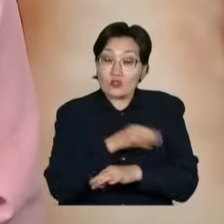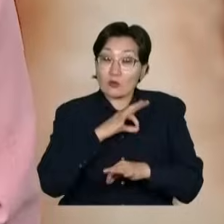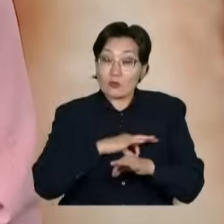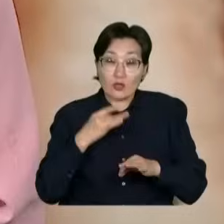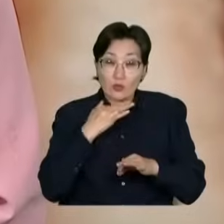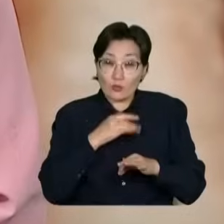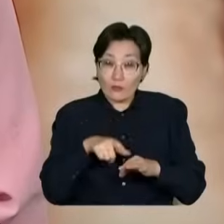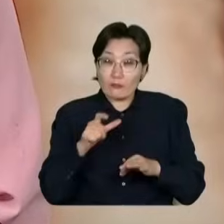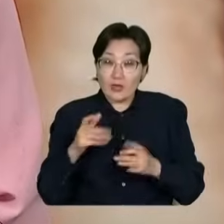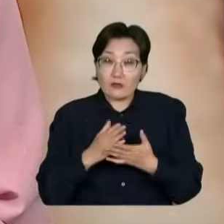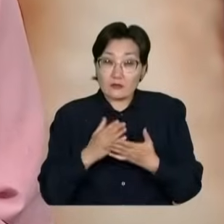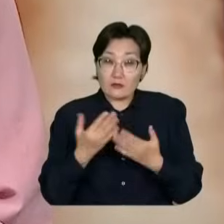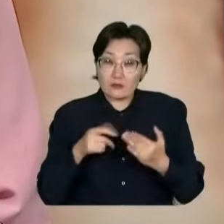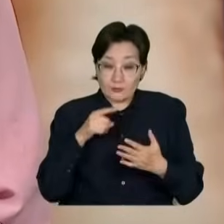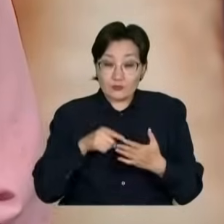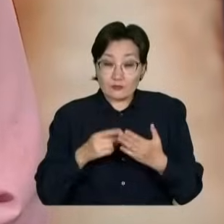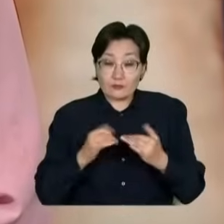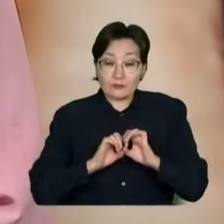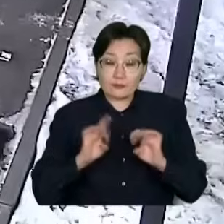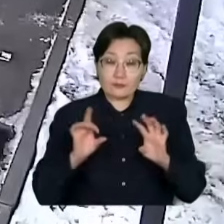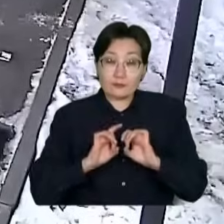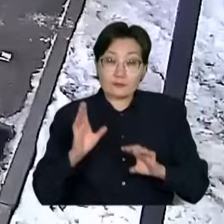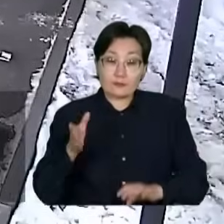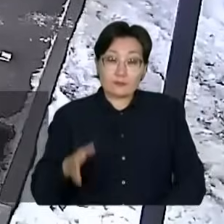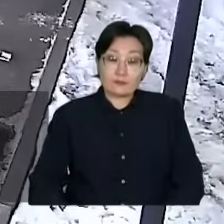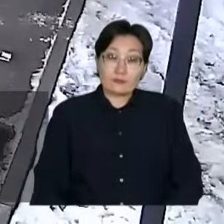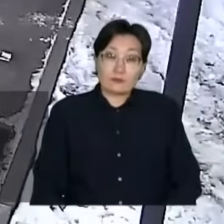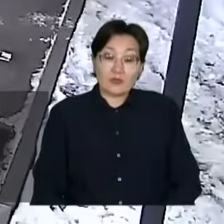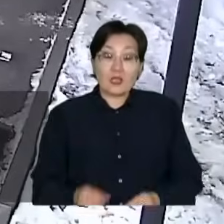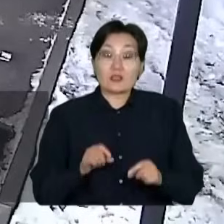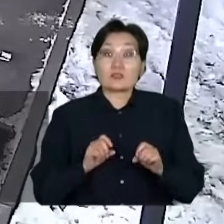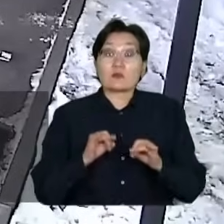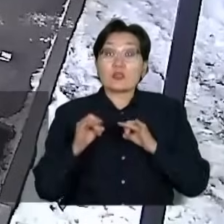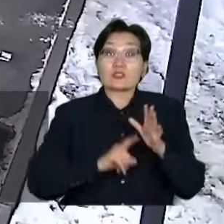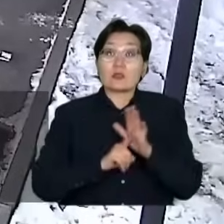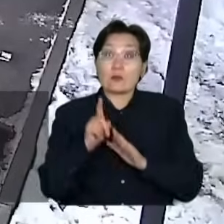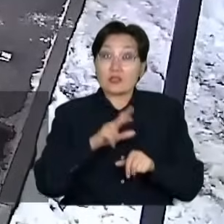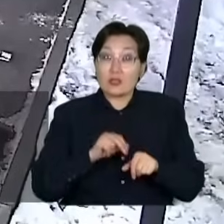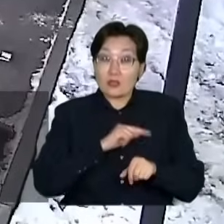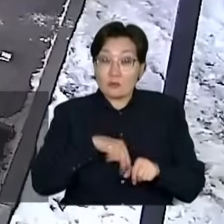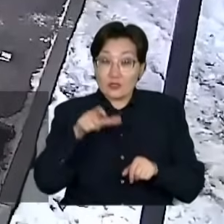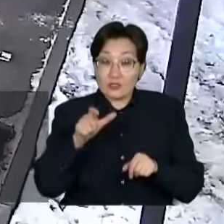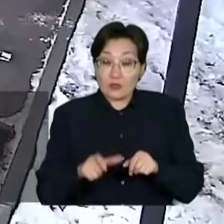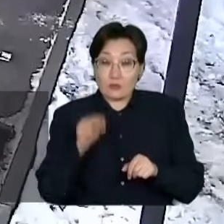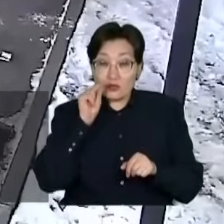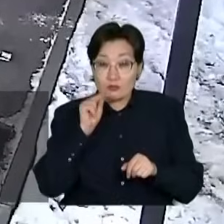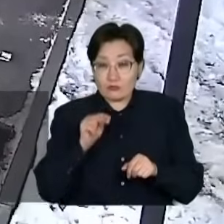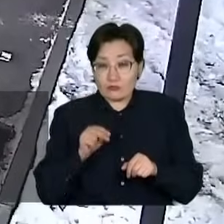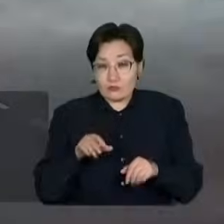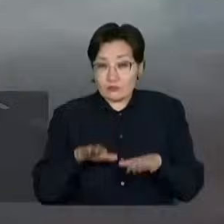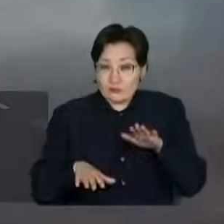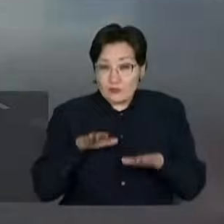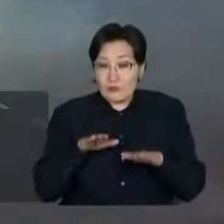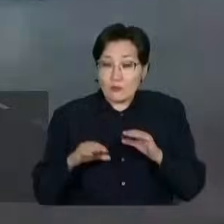көп пе? Гүлмарал Изатқызы айтып береді. Әңгіменің әлқиссасы полиция қызметкерлерінің күдікті көлікті